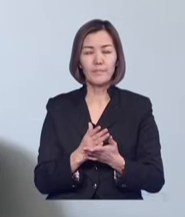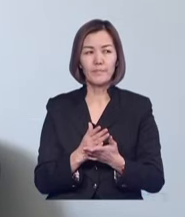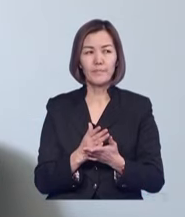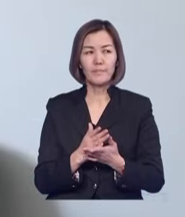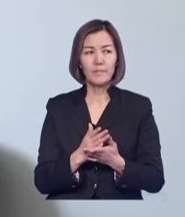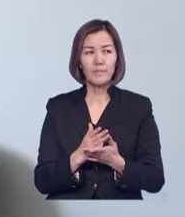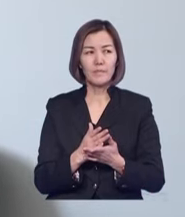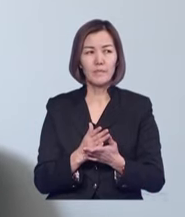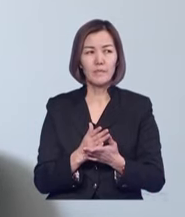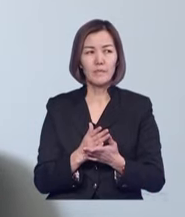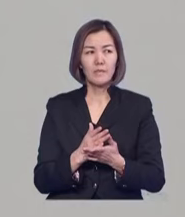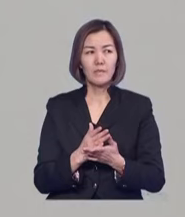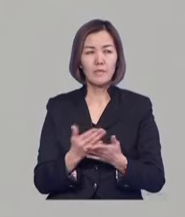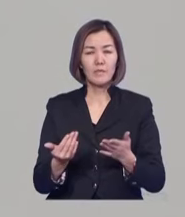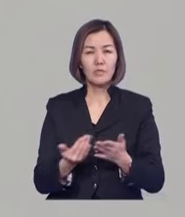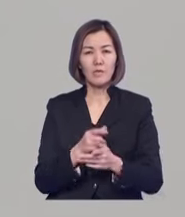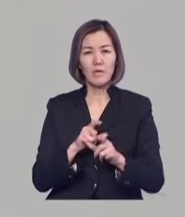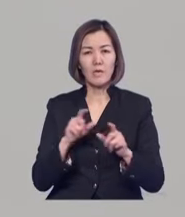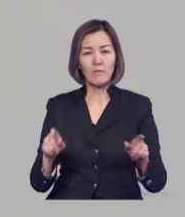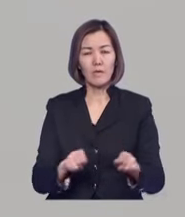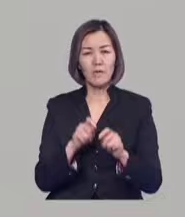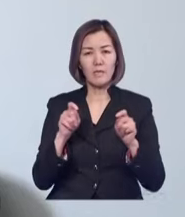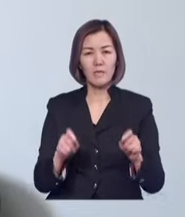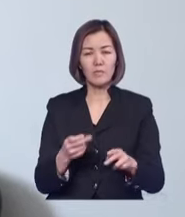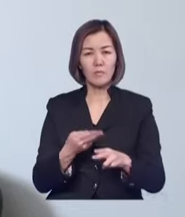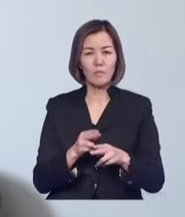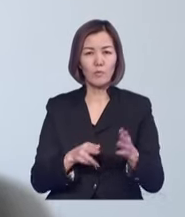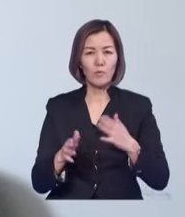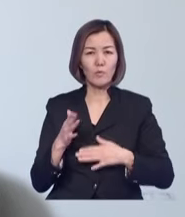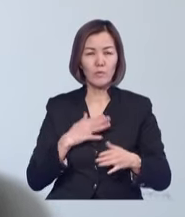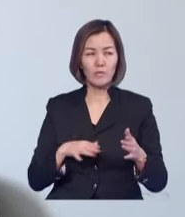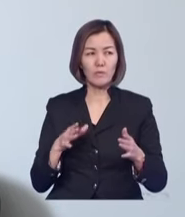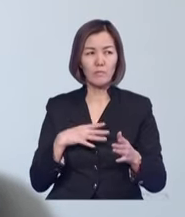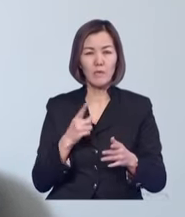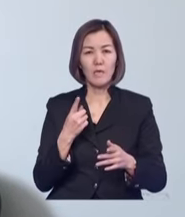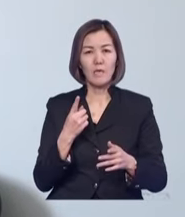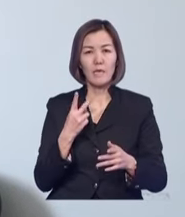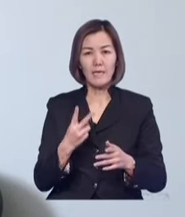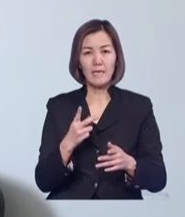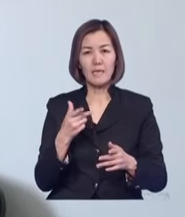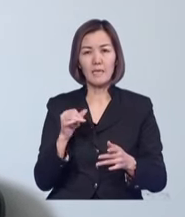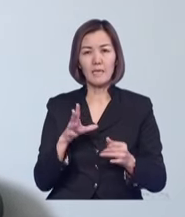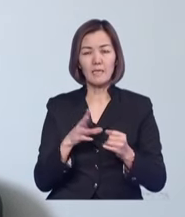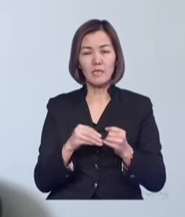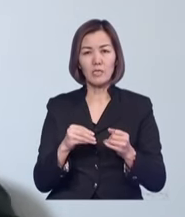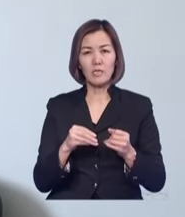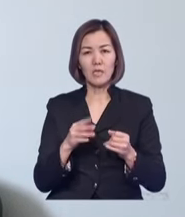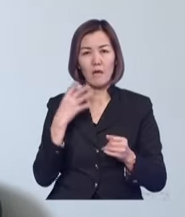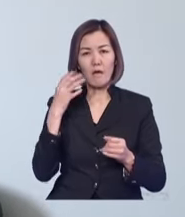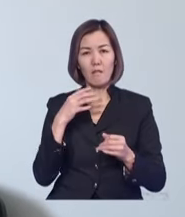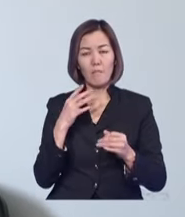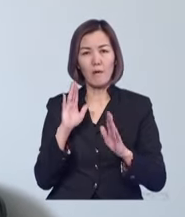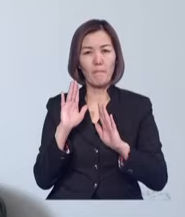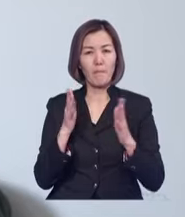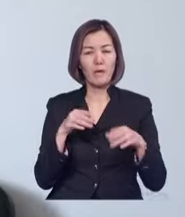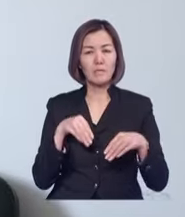Түгел толық қамтамасыз етілген енді қазір енді. Екінші біріне не артшағына бір 2 гектар жерге алма бақса сақ дегенбіз. Сүнің көйімі төмен